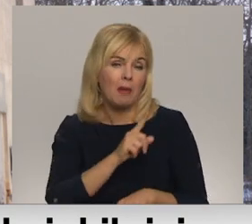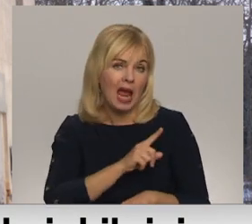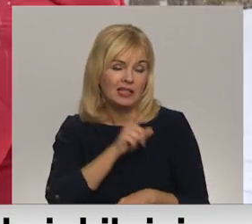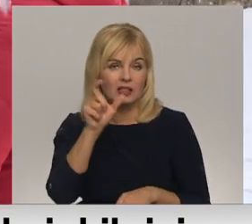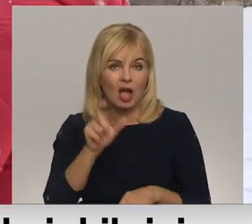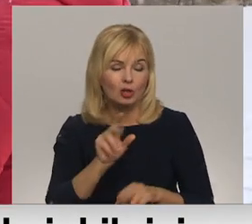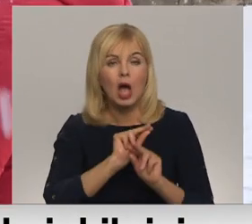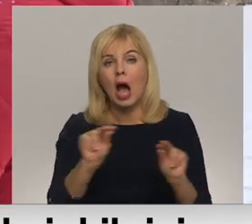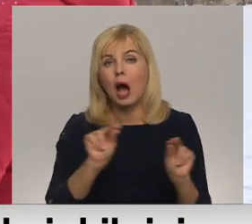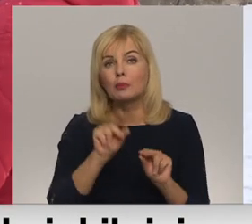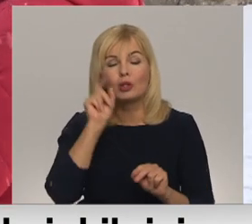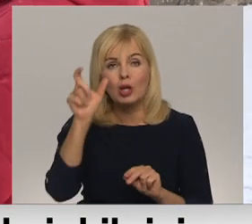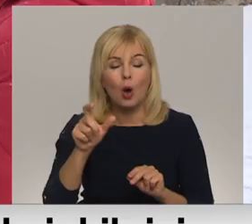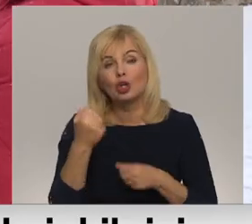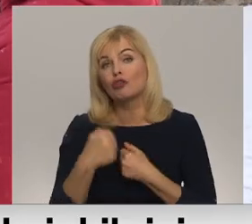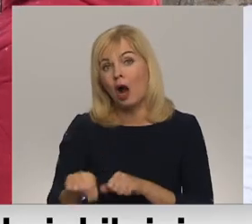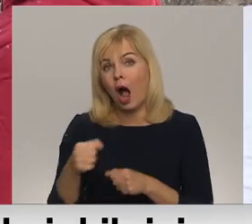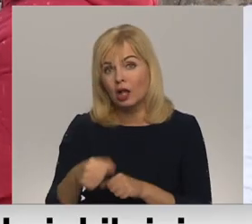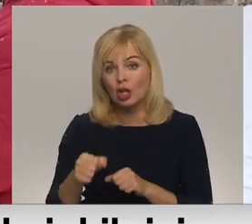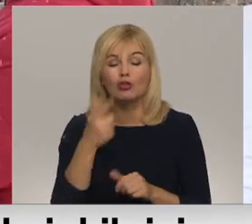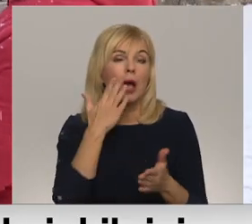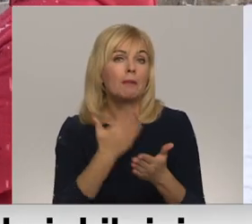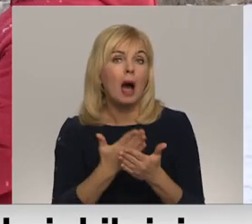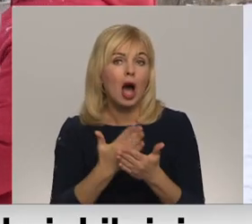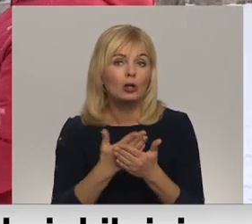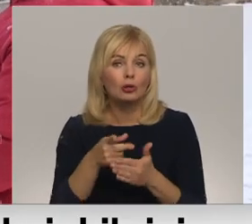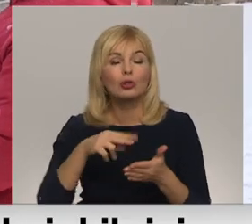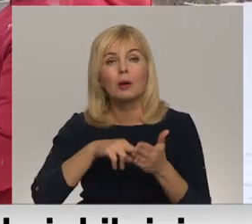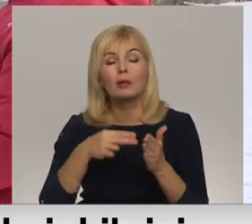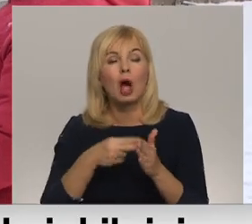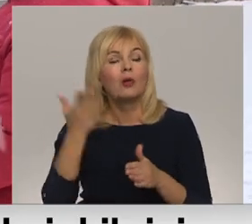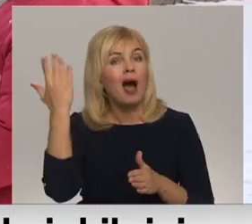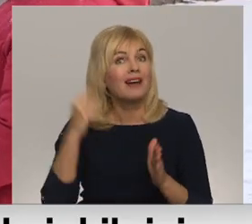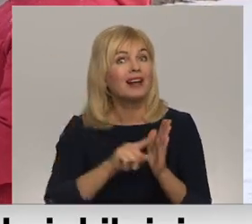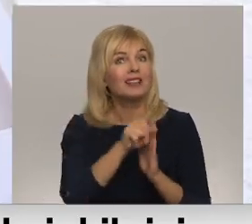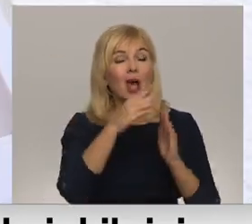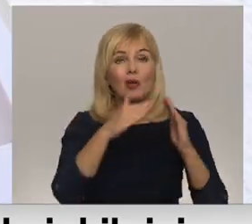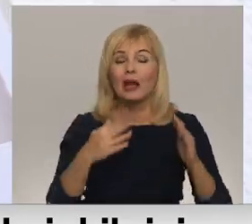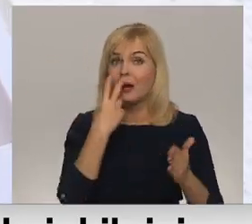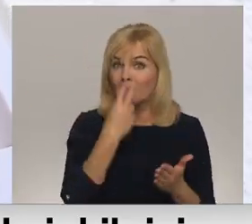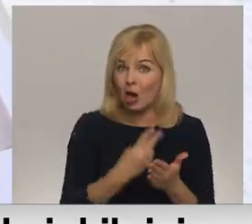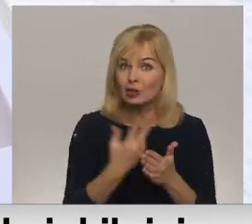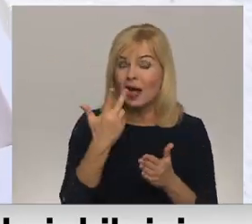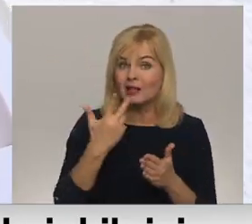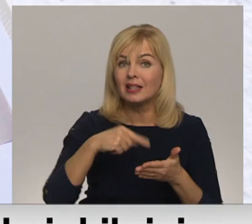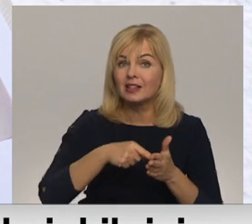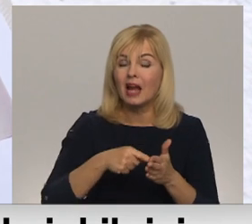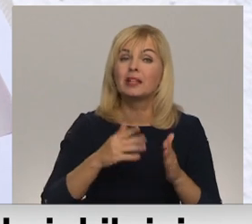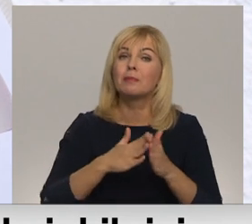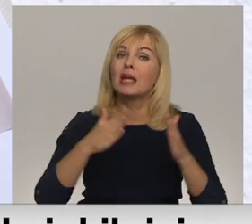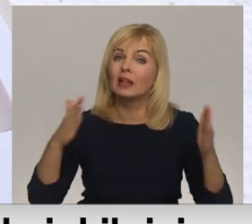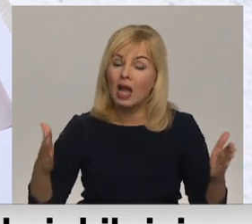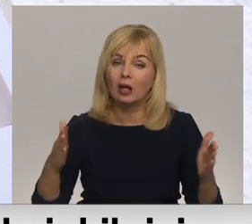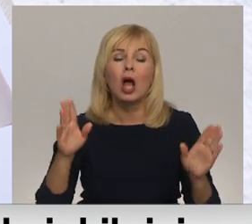Baņķis apmācīja jauniešus galvniecībā. Viņš rāda senus plānus, ka sākotnēji ēka bija paredzēta 3 reizes lielāka. Tajā